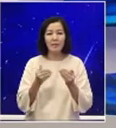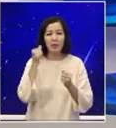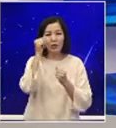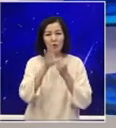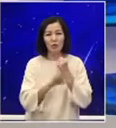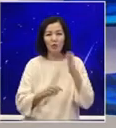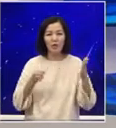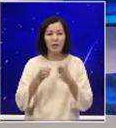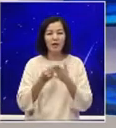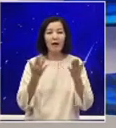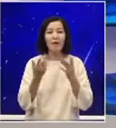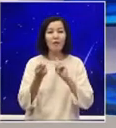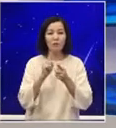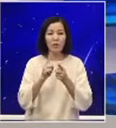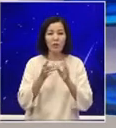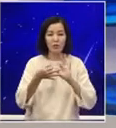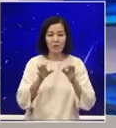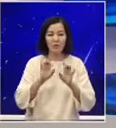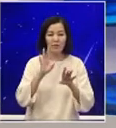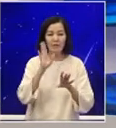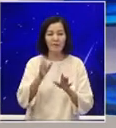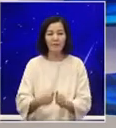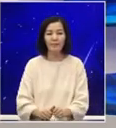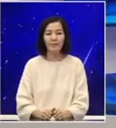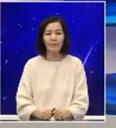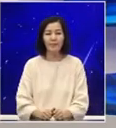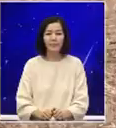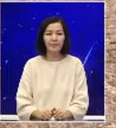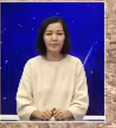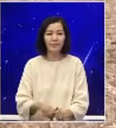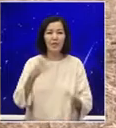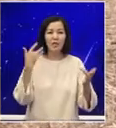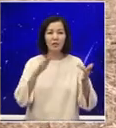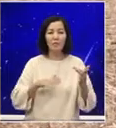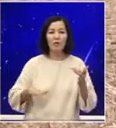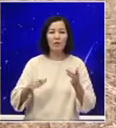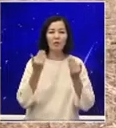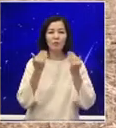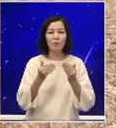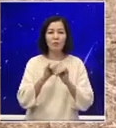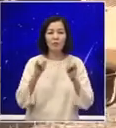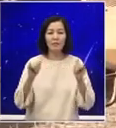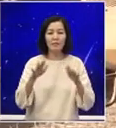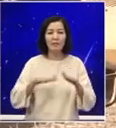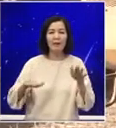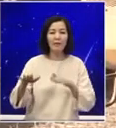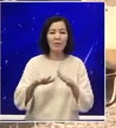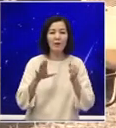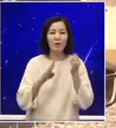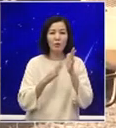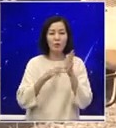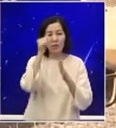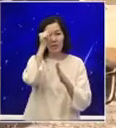өлкесі жыл соңына дейін қалай өзгереді? Сюжеттен көрелік. Жамбыл ауданы бүгінде қарқынды дамыған аймақ. Тек соңғы 9